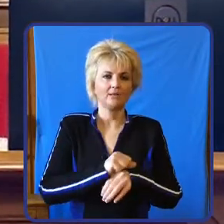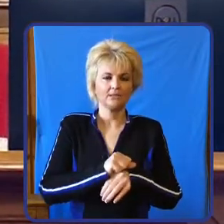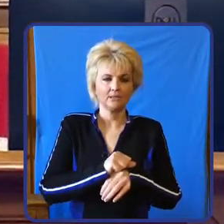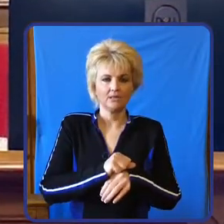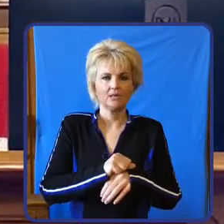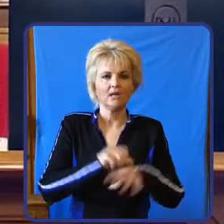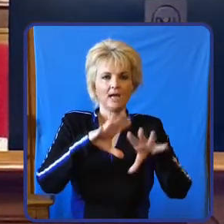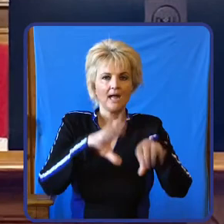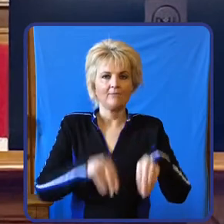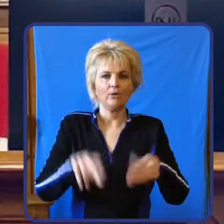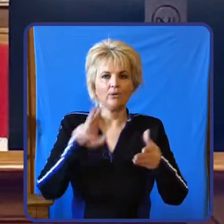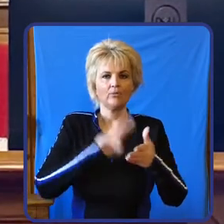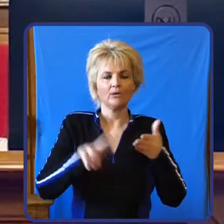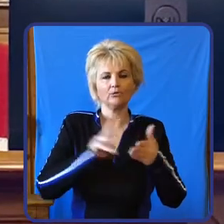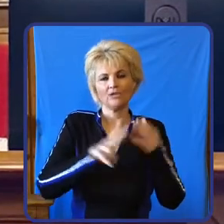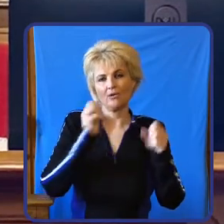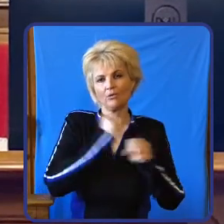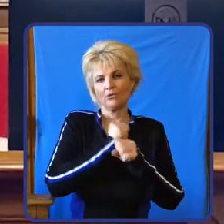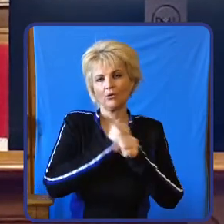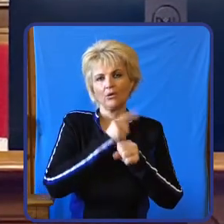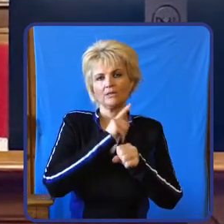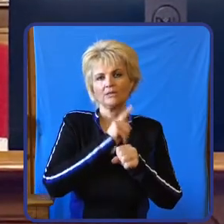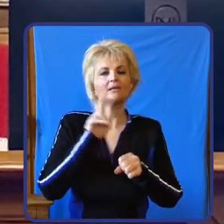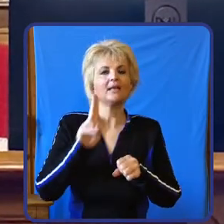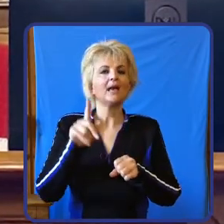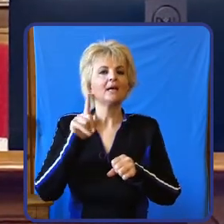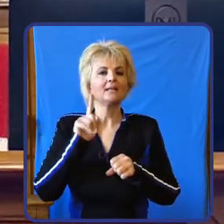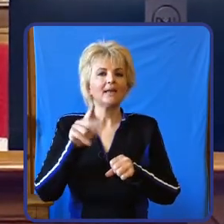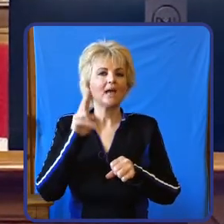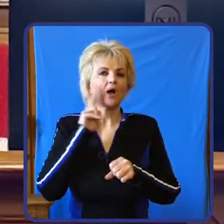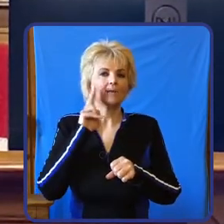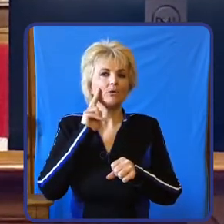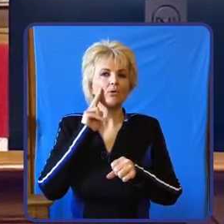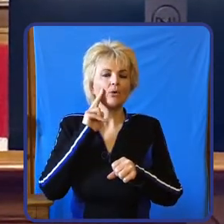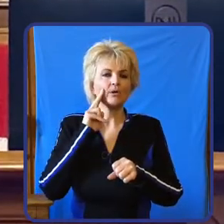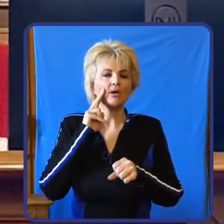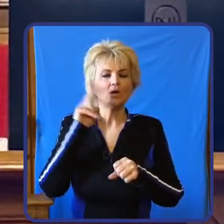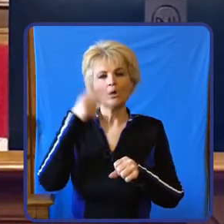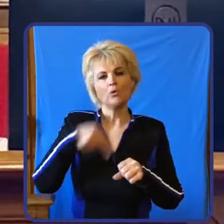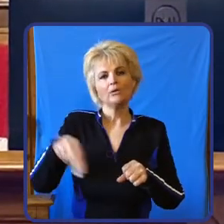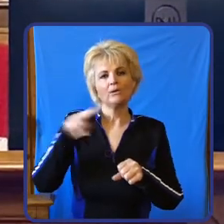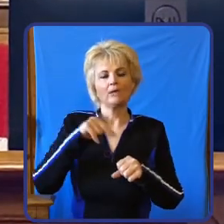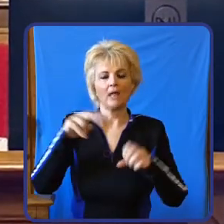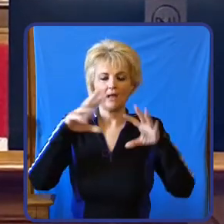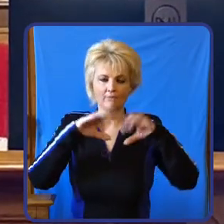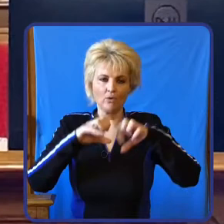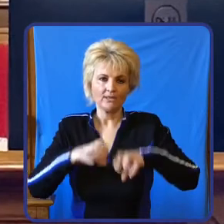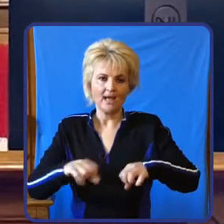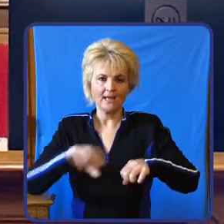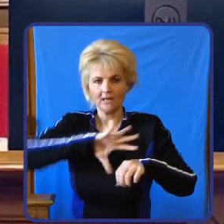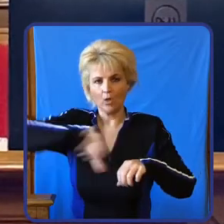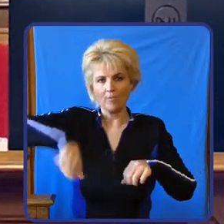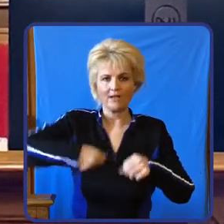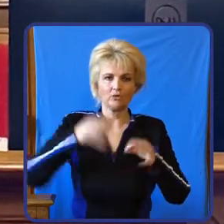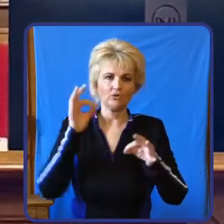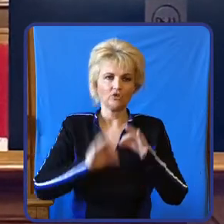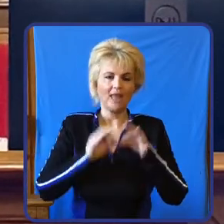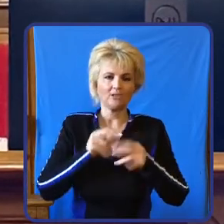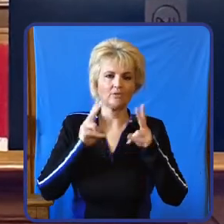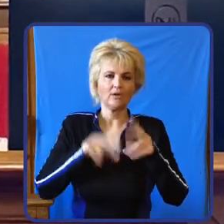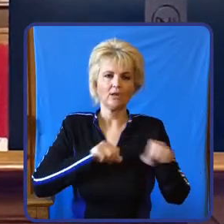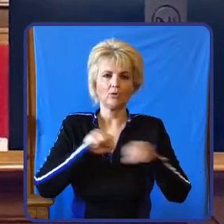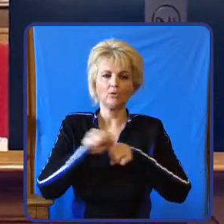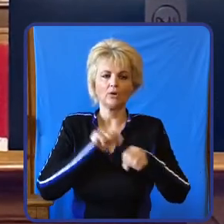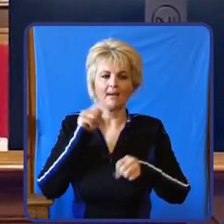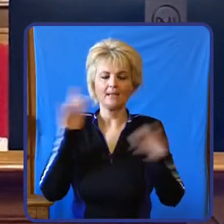azzal, hogy a hatóságok végzik a munkájukat, de amikor irdatlan, még az unió által is föltárt lopások, csalások vannak, ami ellen a kormány nem tesz